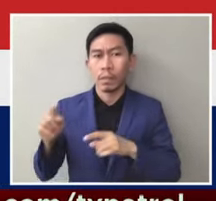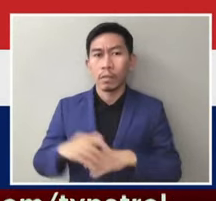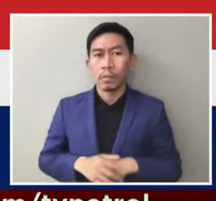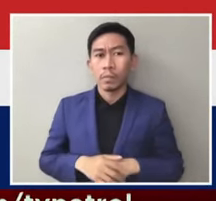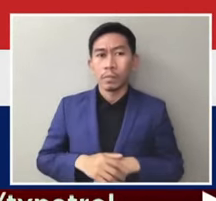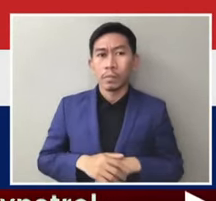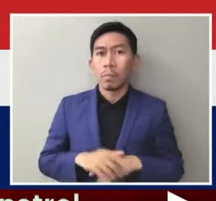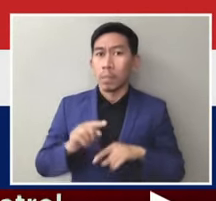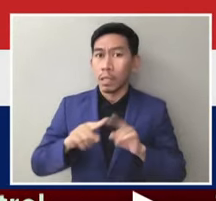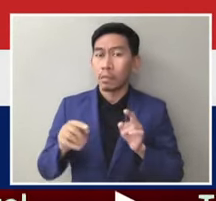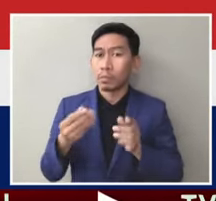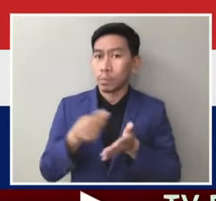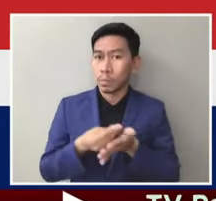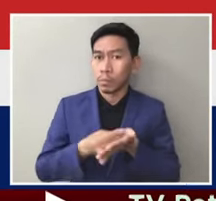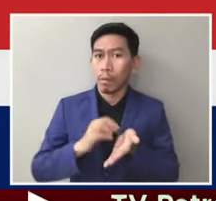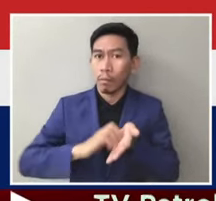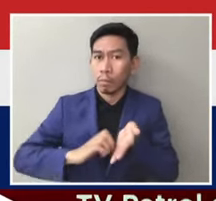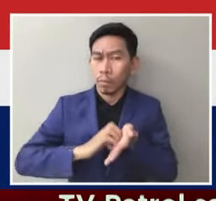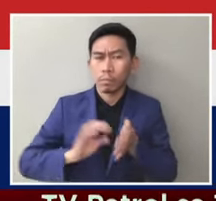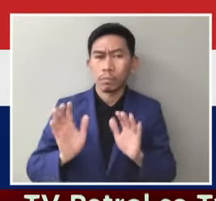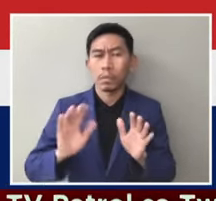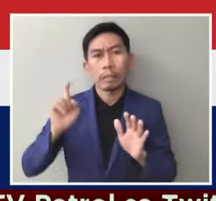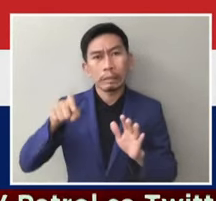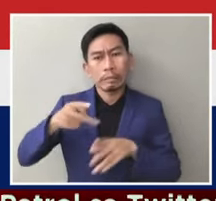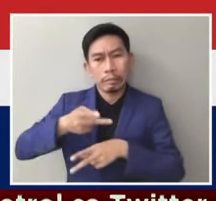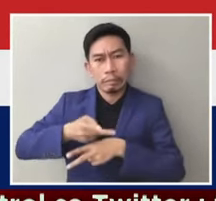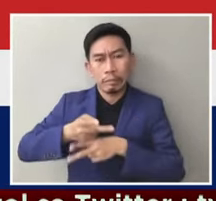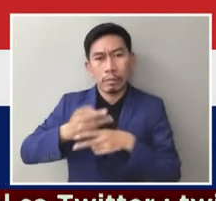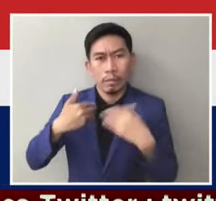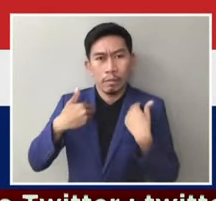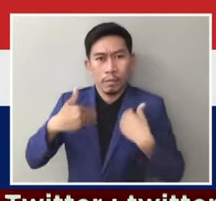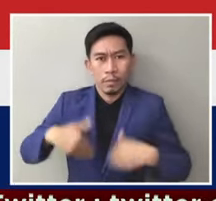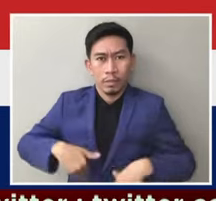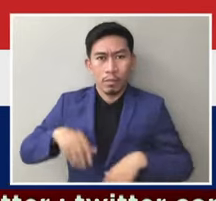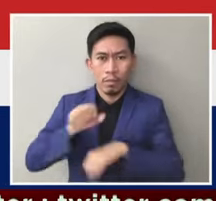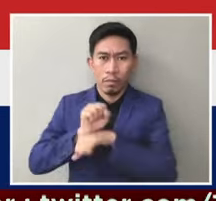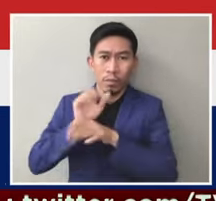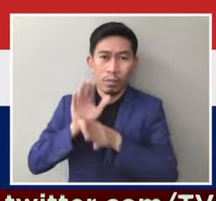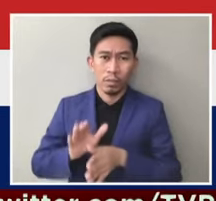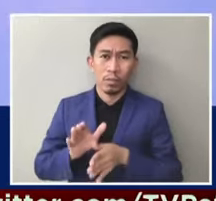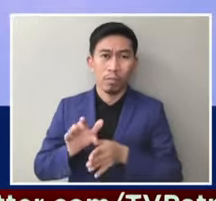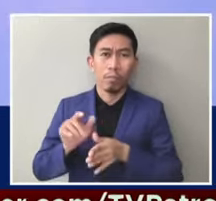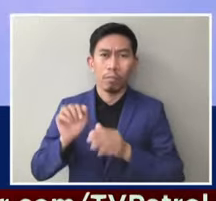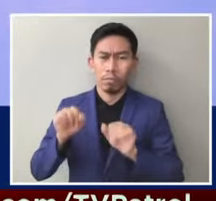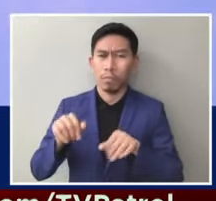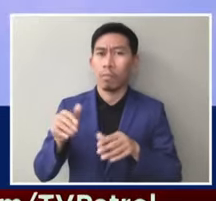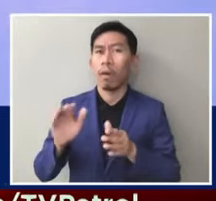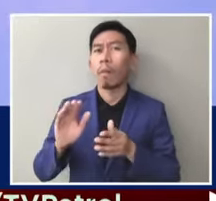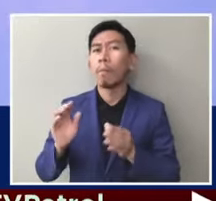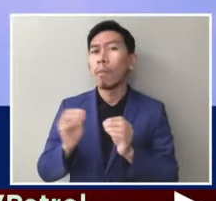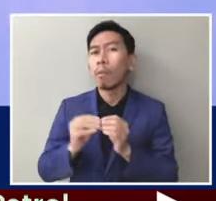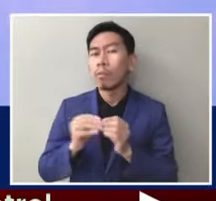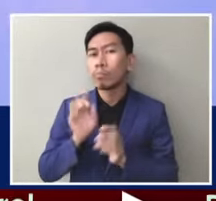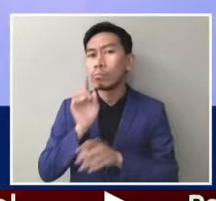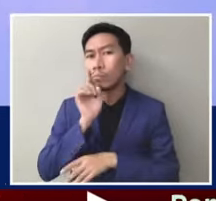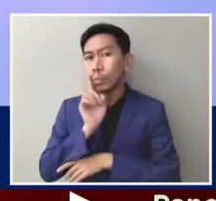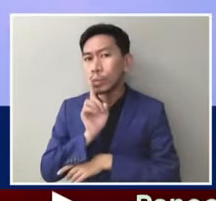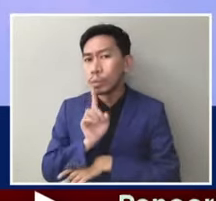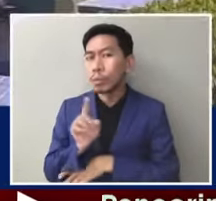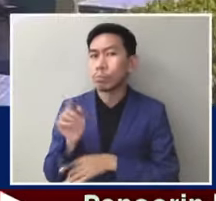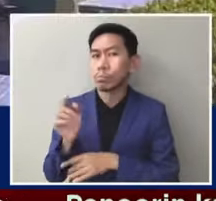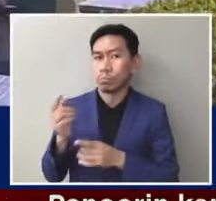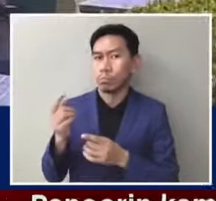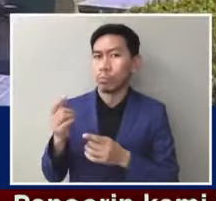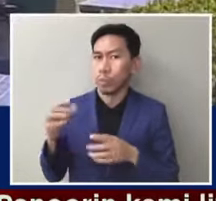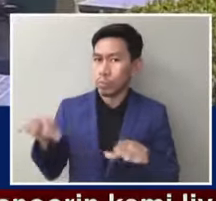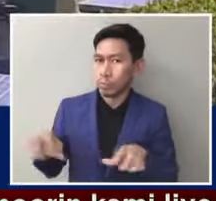sweldo dahil mahalagang mapangalagaan ang kalusugan ng mga empleyado para mas maging produktibo. Sa datos ng PAGASA, 6 na lugar